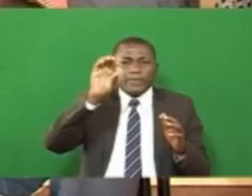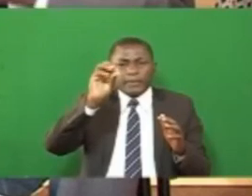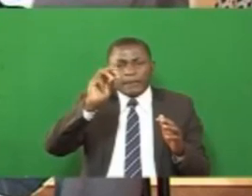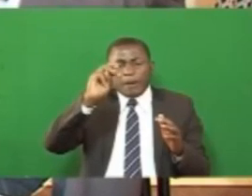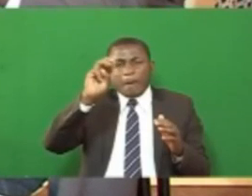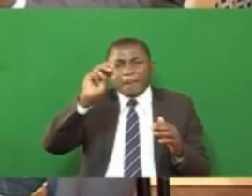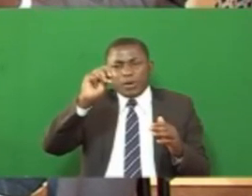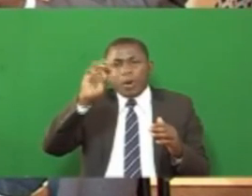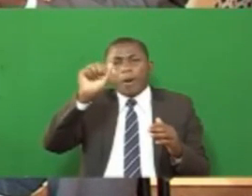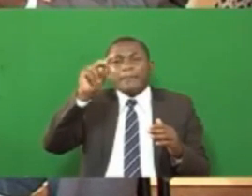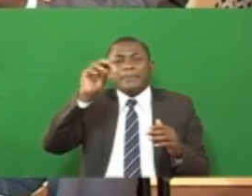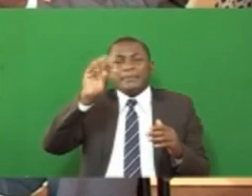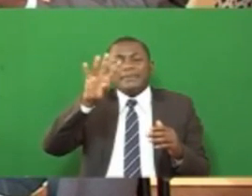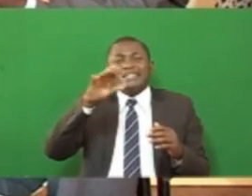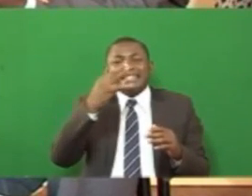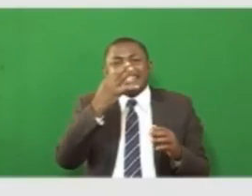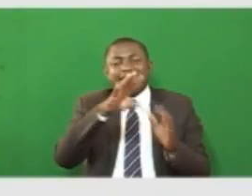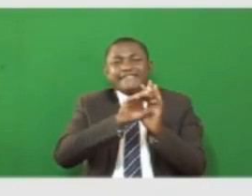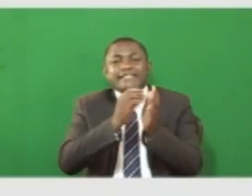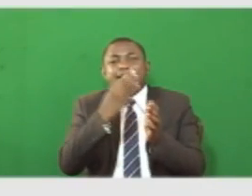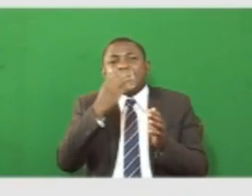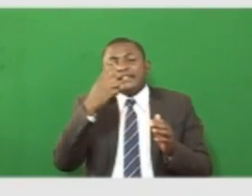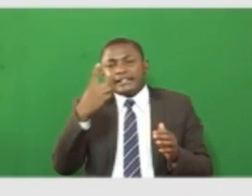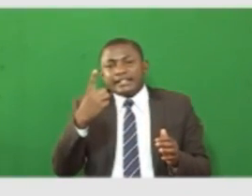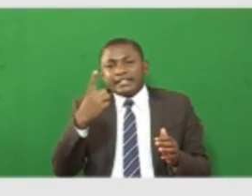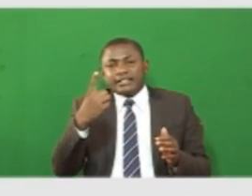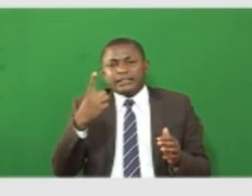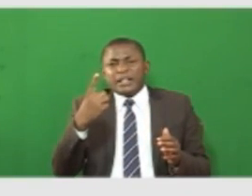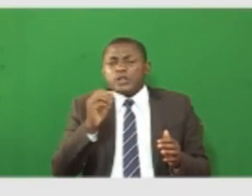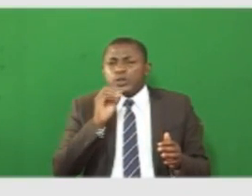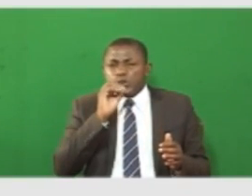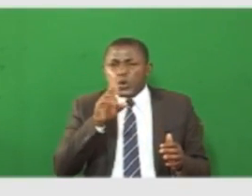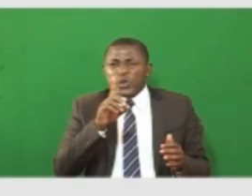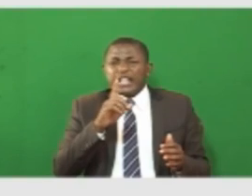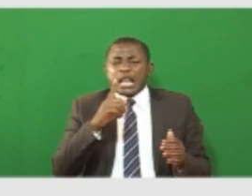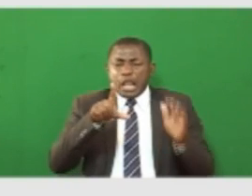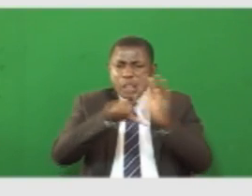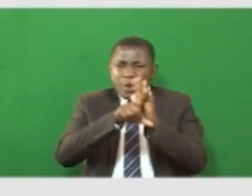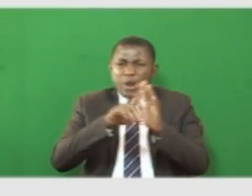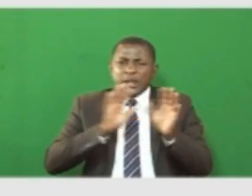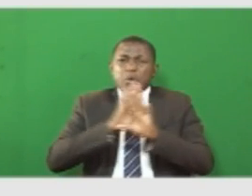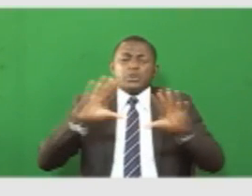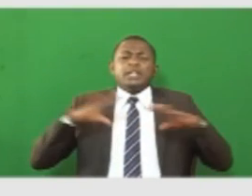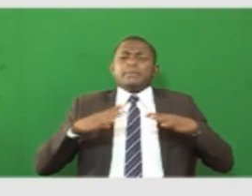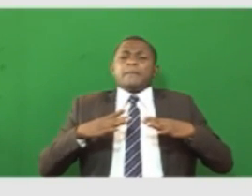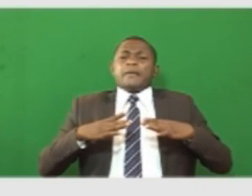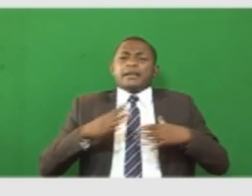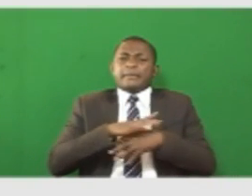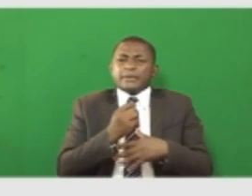manje. VaRoma 3:31. Zvino tinokonesa murayiro nekutenda here?